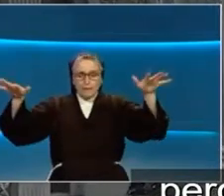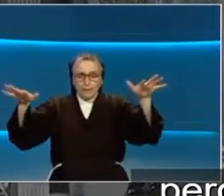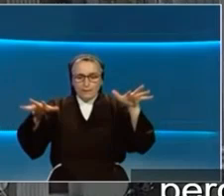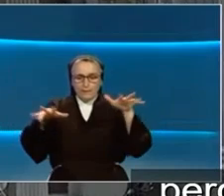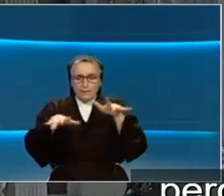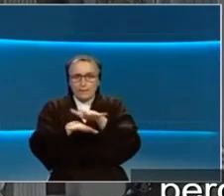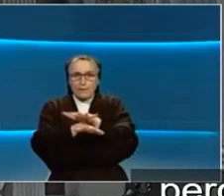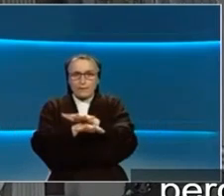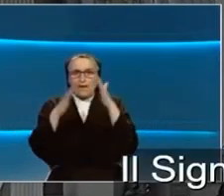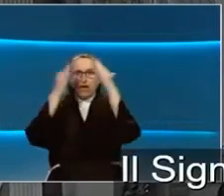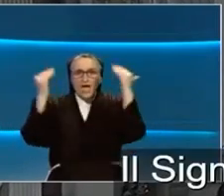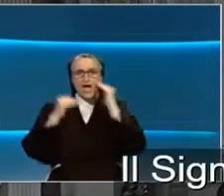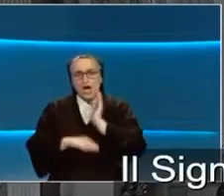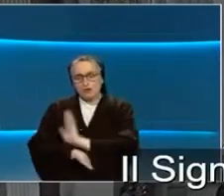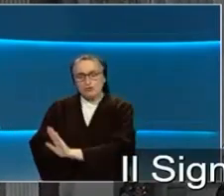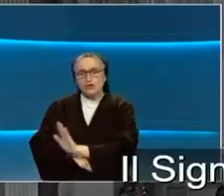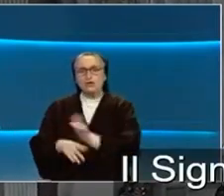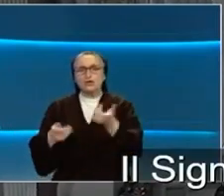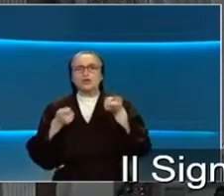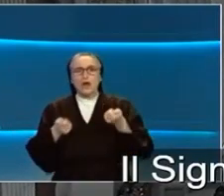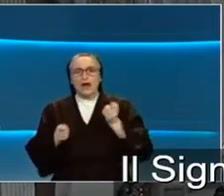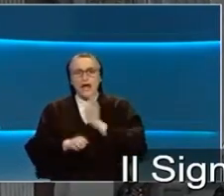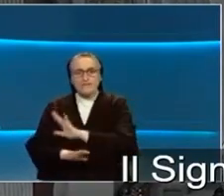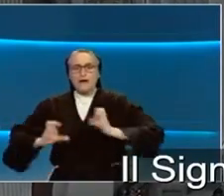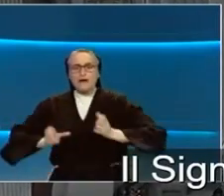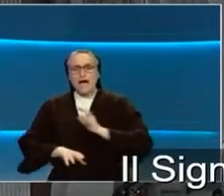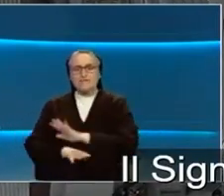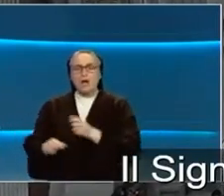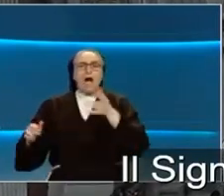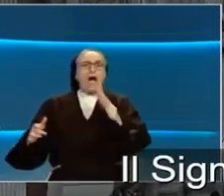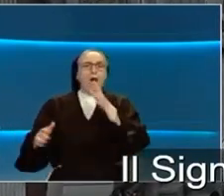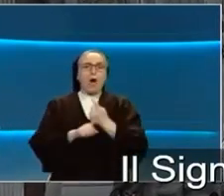egiziani, sui loro carri e sui loro cavalieri».